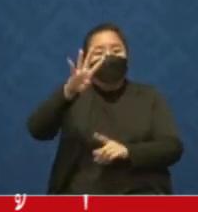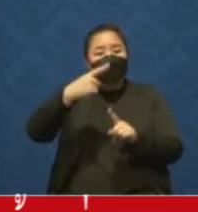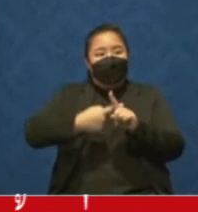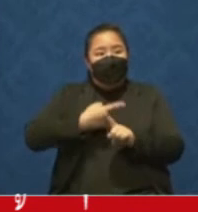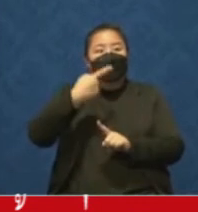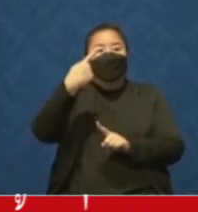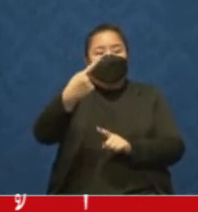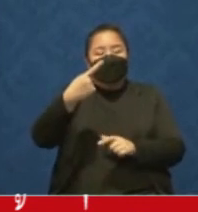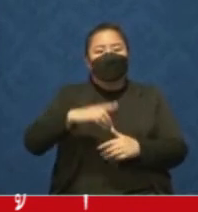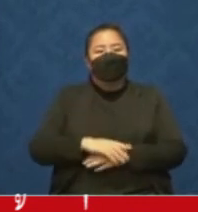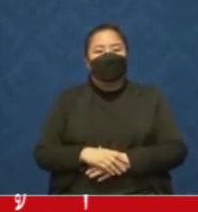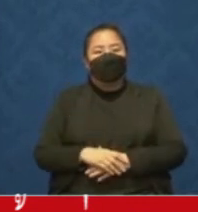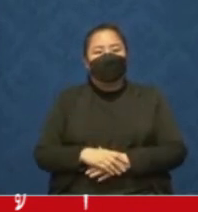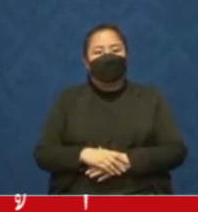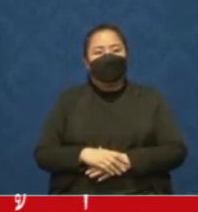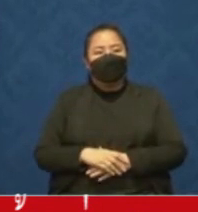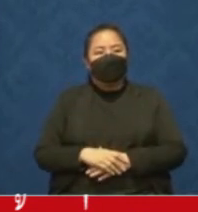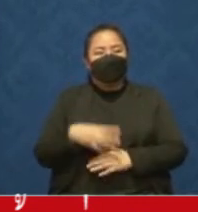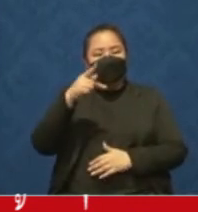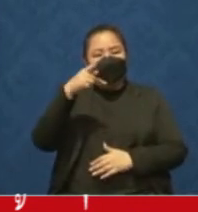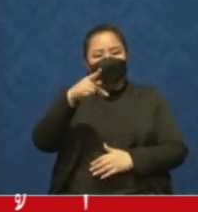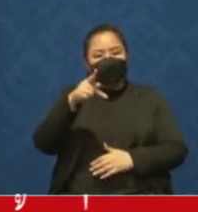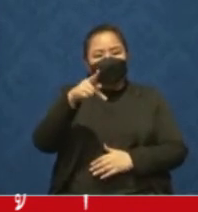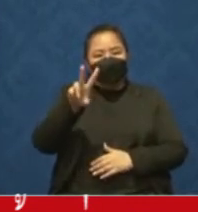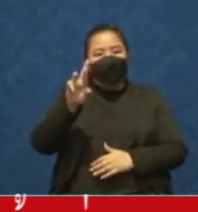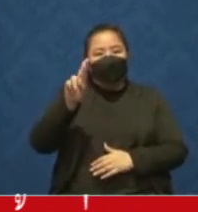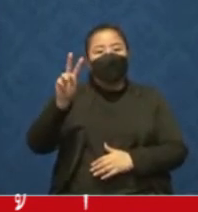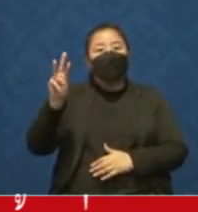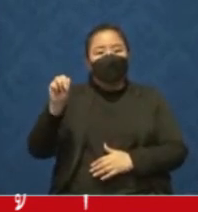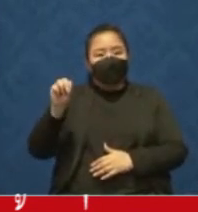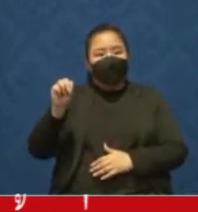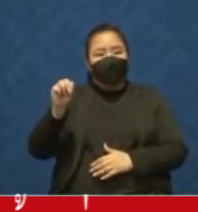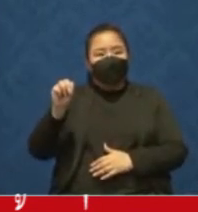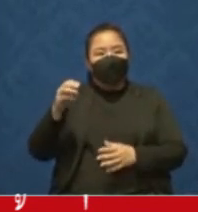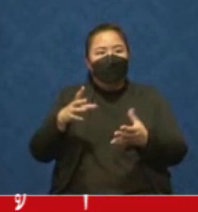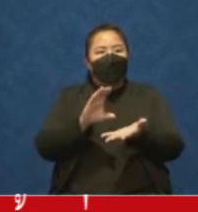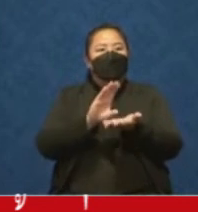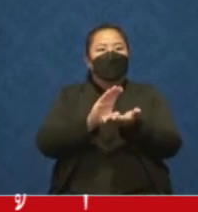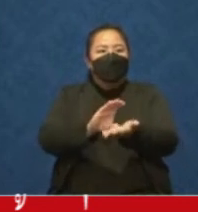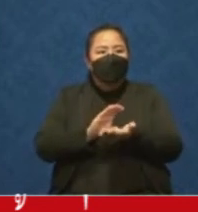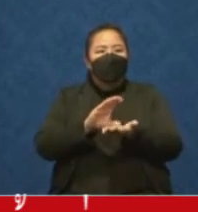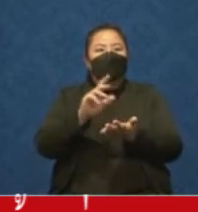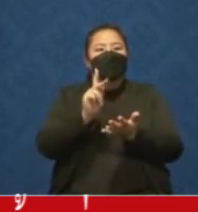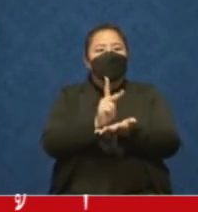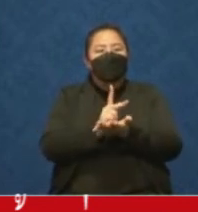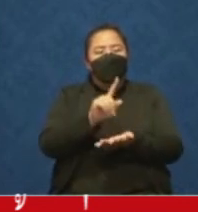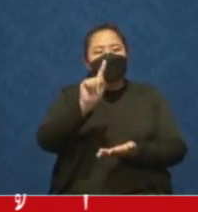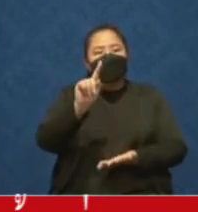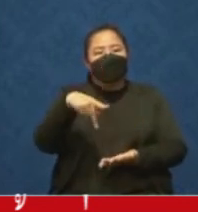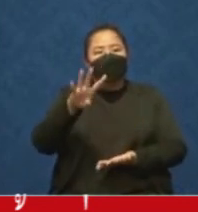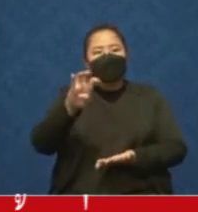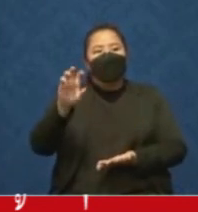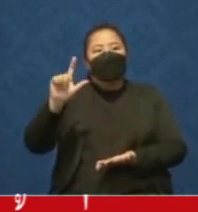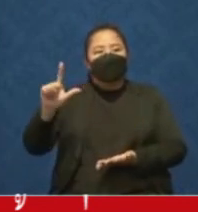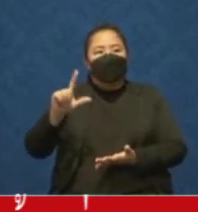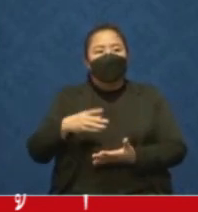กราคมขณะรัฐมนตรียังอนุมัติงบประมาณเงินกู้อีก 1,400้านบาทก็ไปซื้ออกครับเอตาซินิ